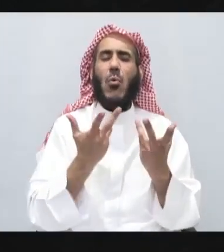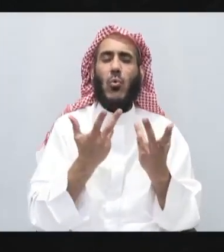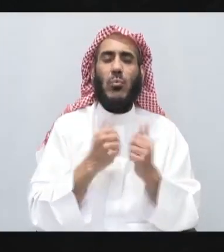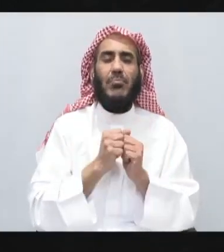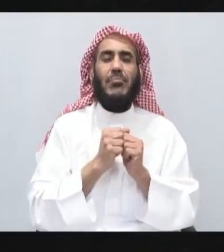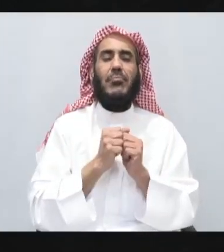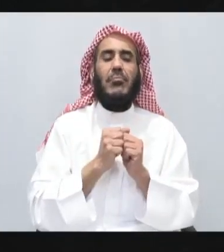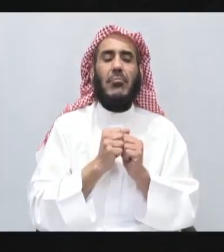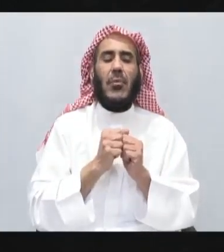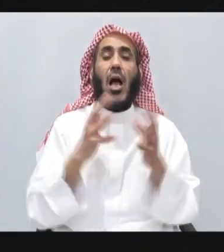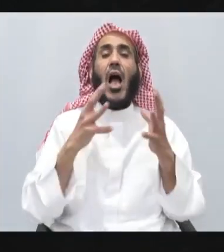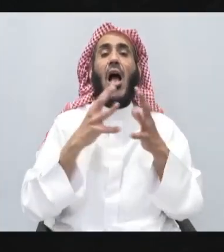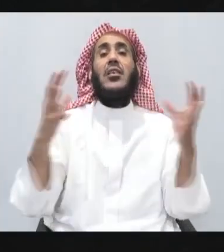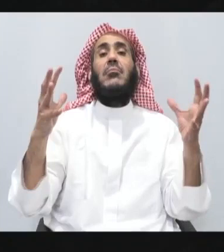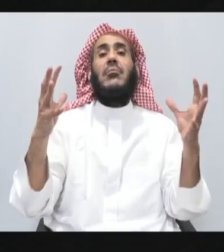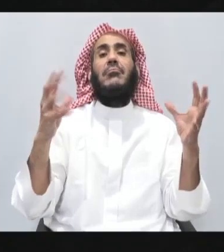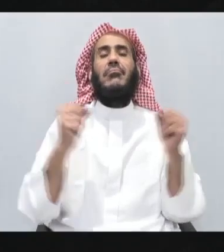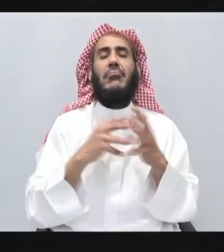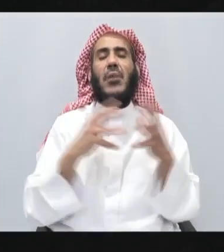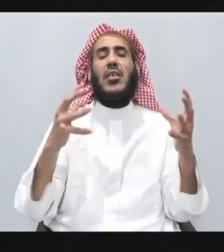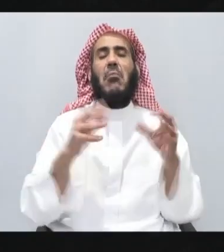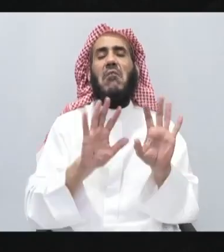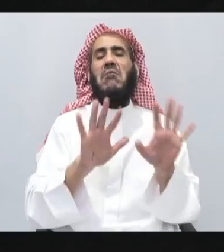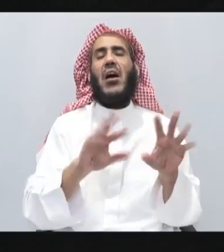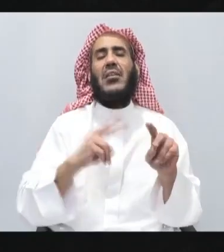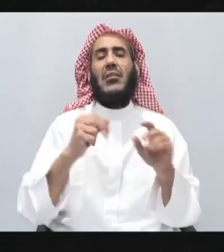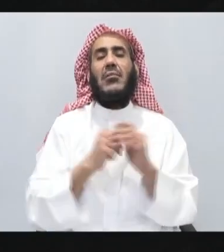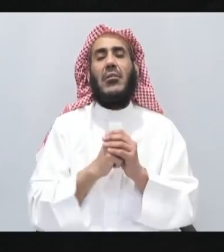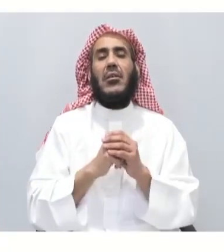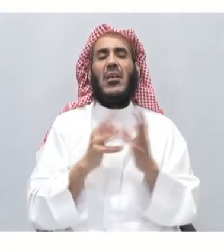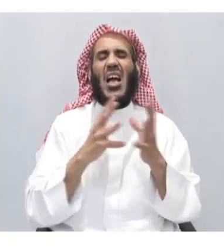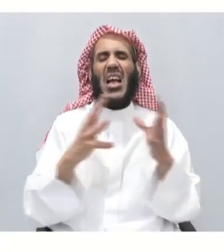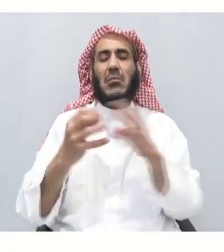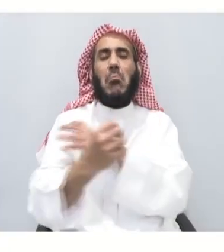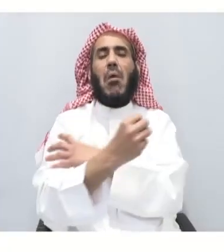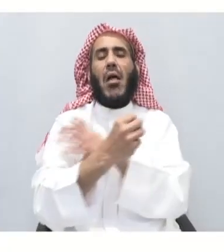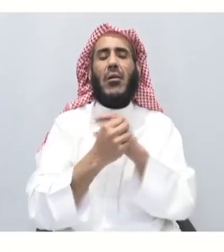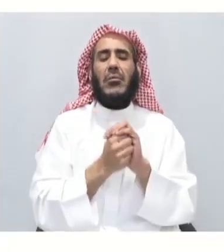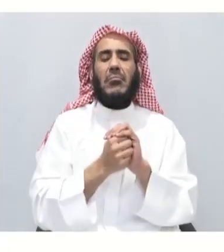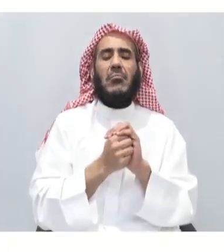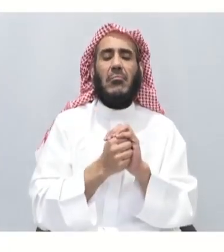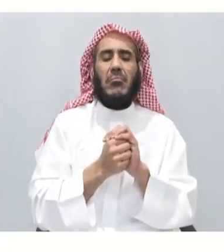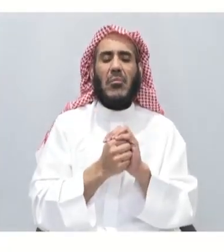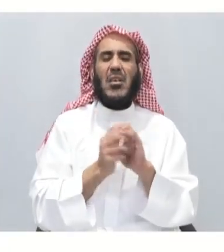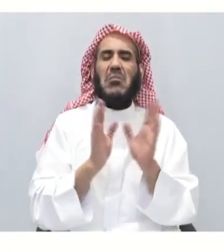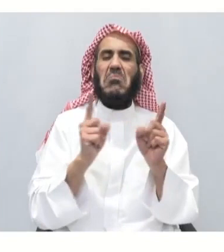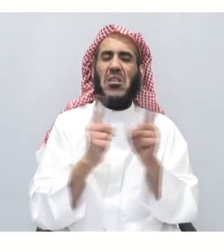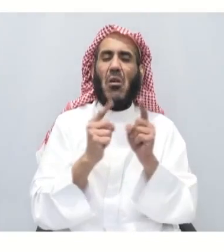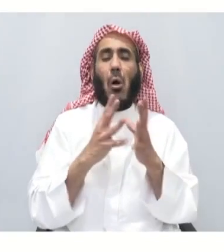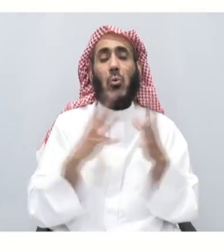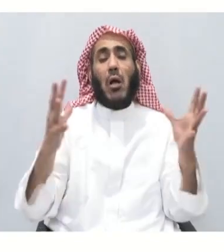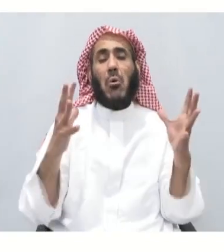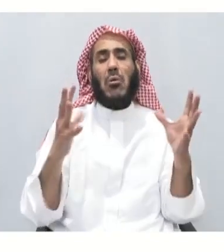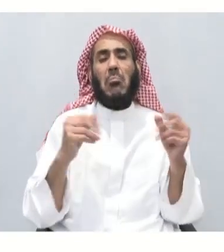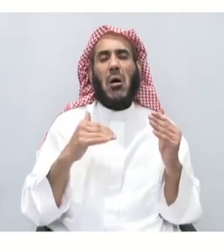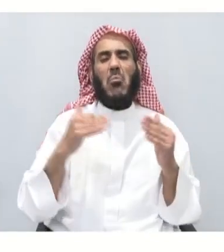شيء حجمها حجمها فقط الذي يتغير يختلف حجم العضلات يا اما تصغر او تكبر